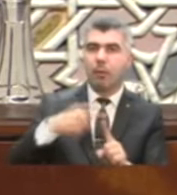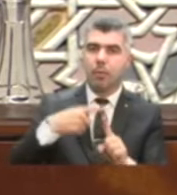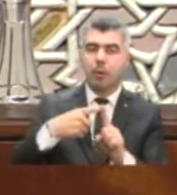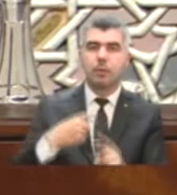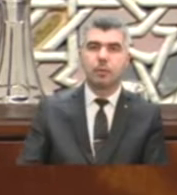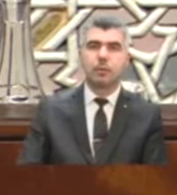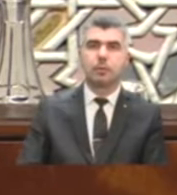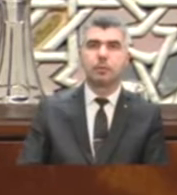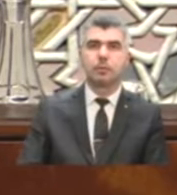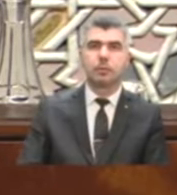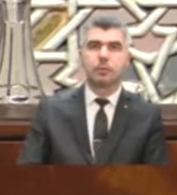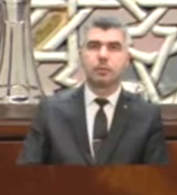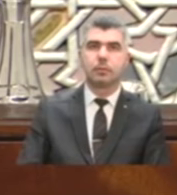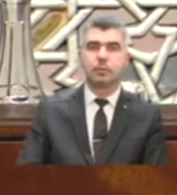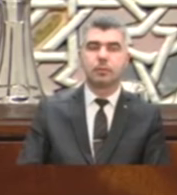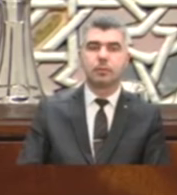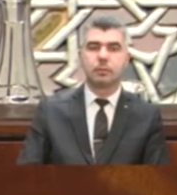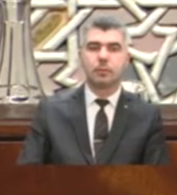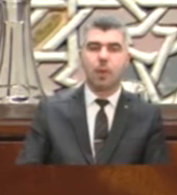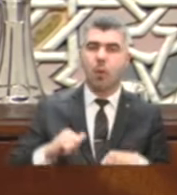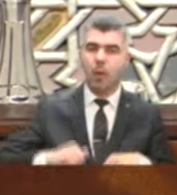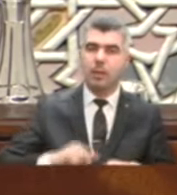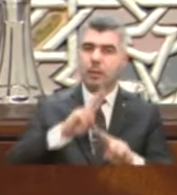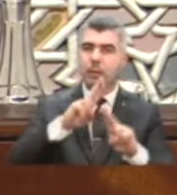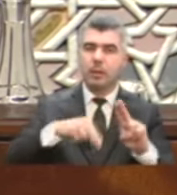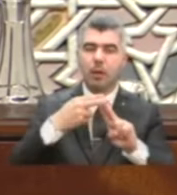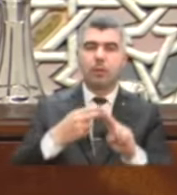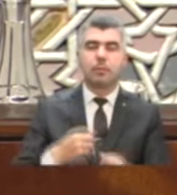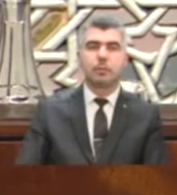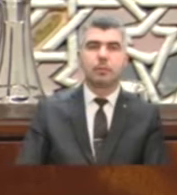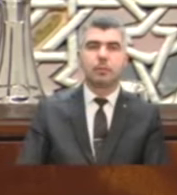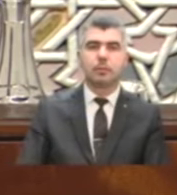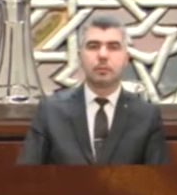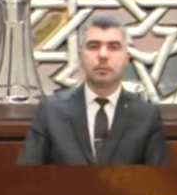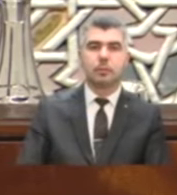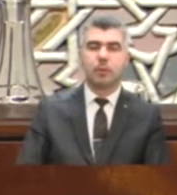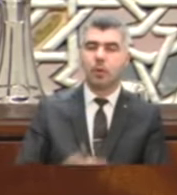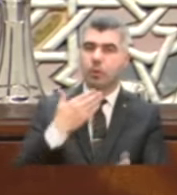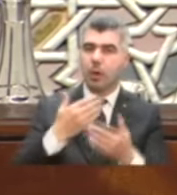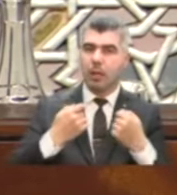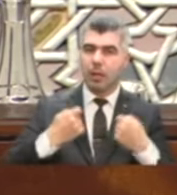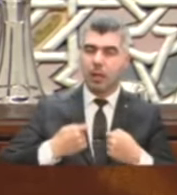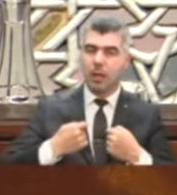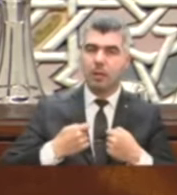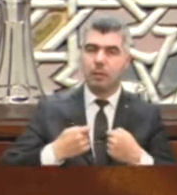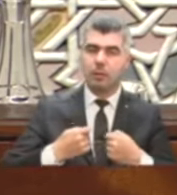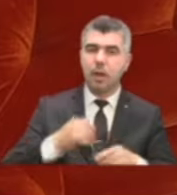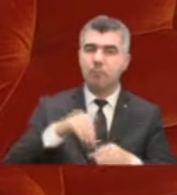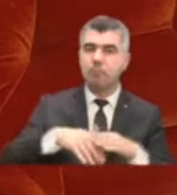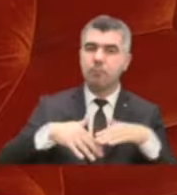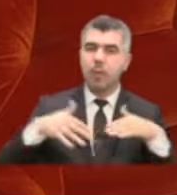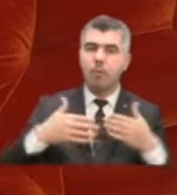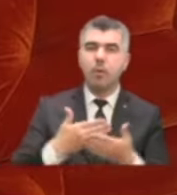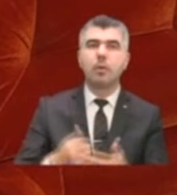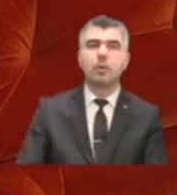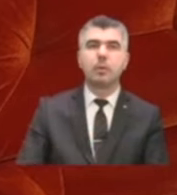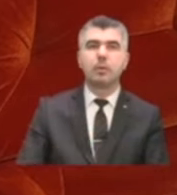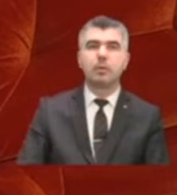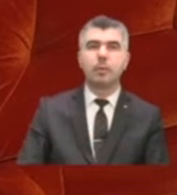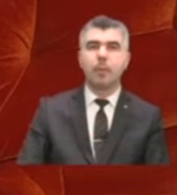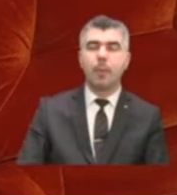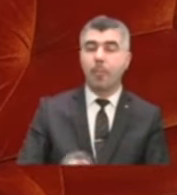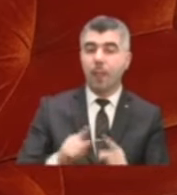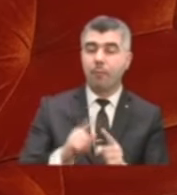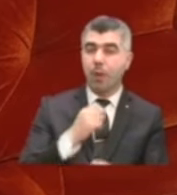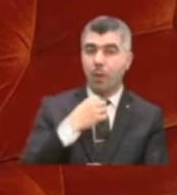إضافي؟ رد السيدة الوزيرة. شكرا سيد الرئيس، شكرا سادة النواب المحترمون. اللي نبغي نشير هو